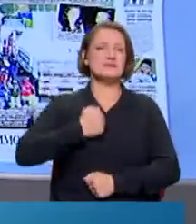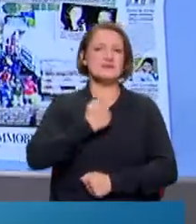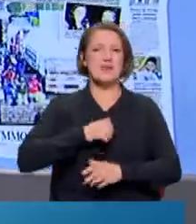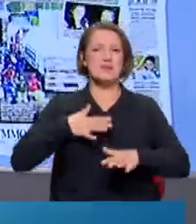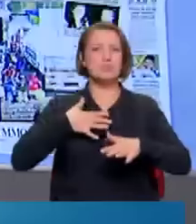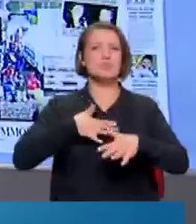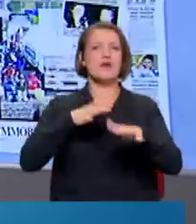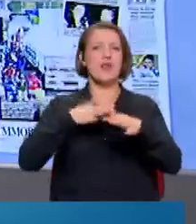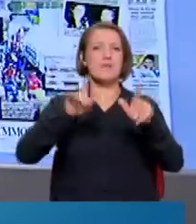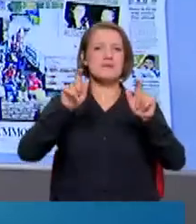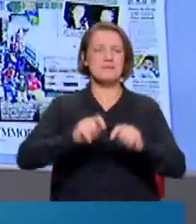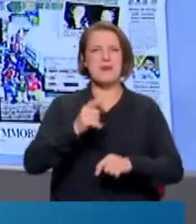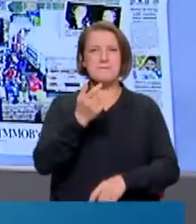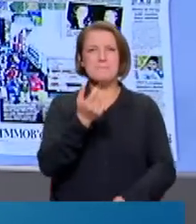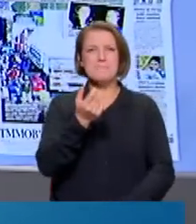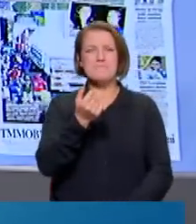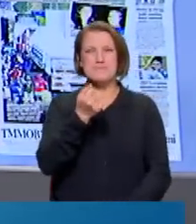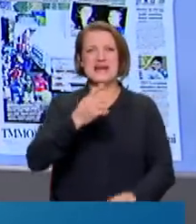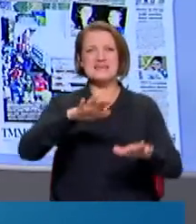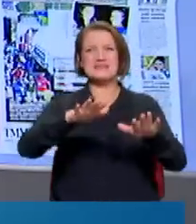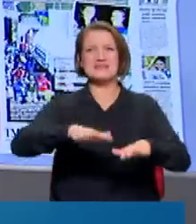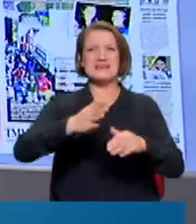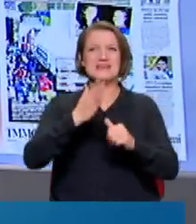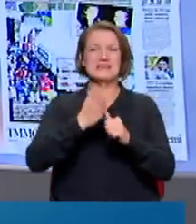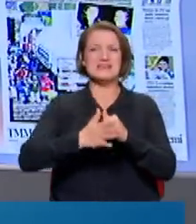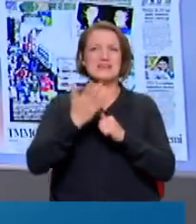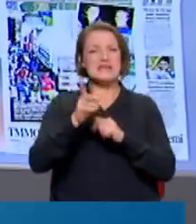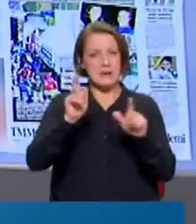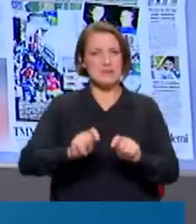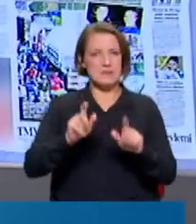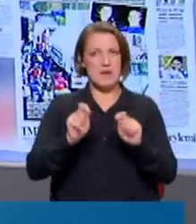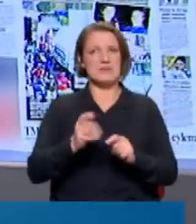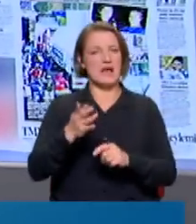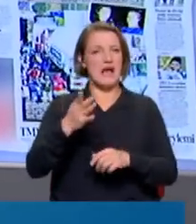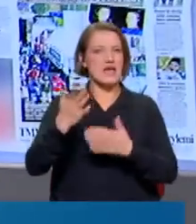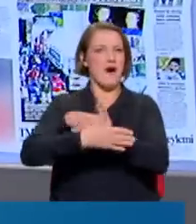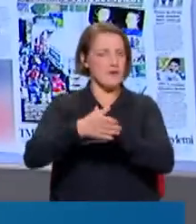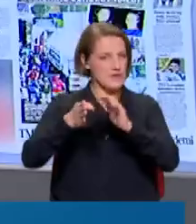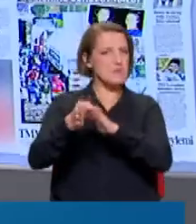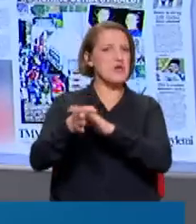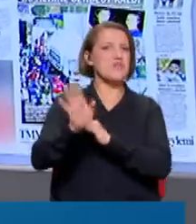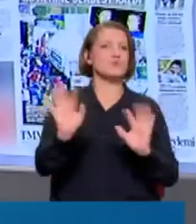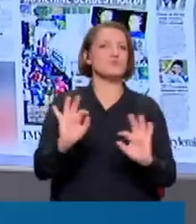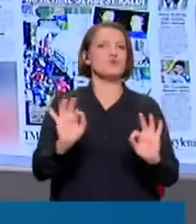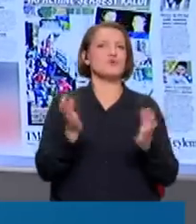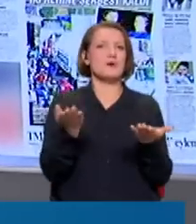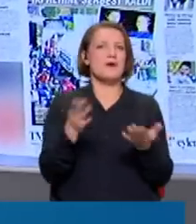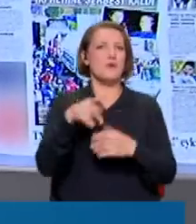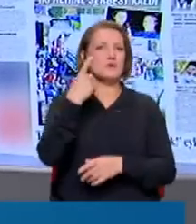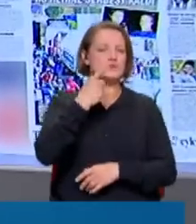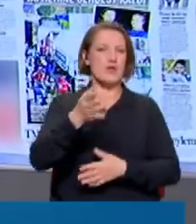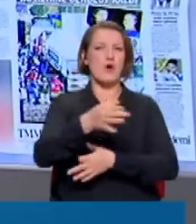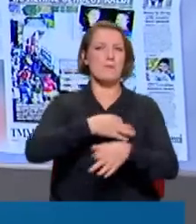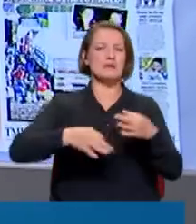gösterenlerin biraz gaza alındı biraz yasak savı oldı yapıldı mı yapıldı yardım girdi mi girdi Dolayısıyla Kara